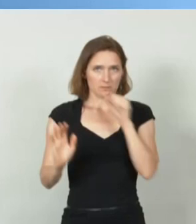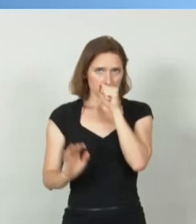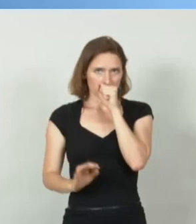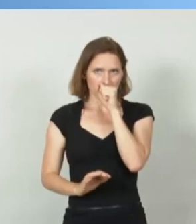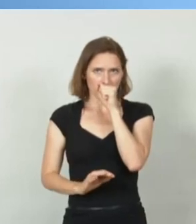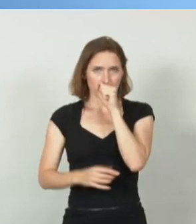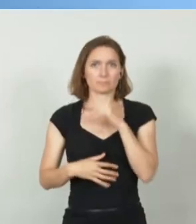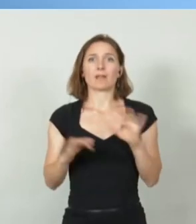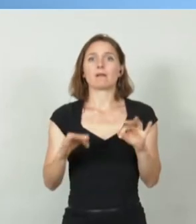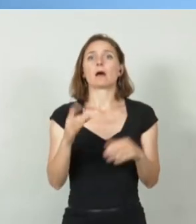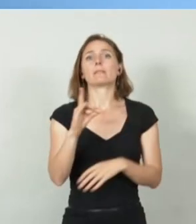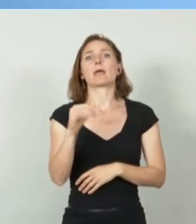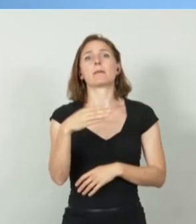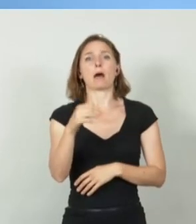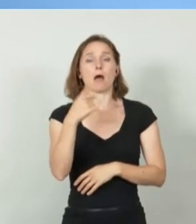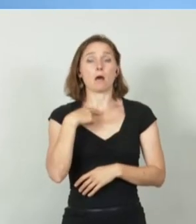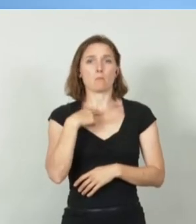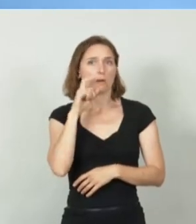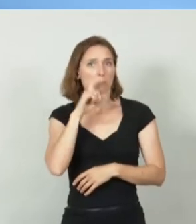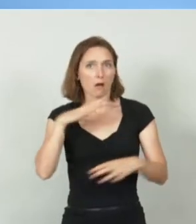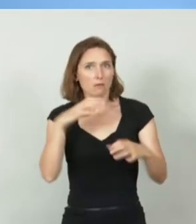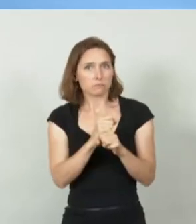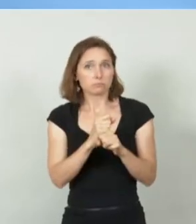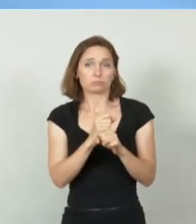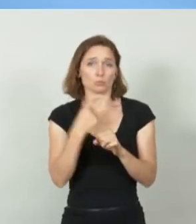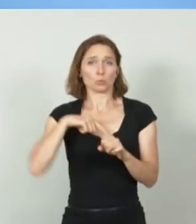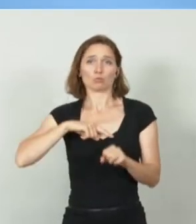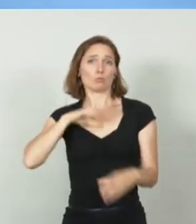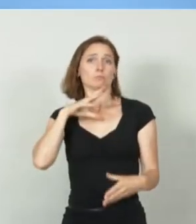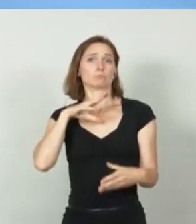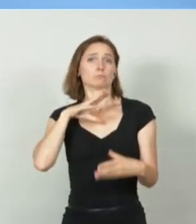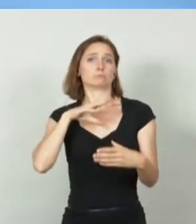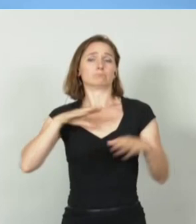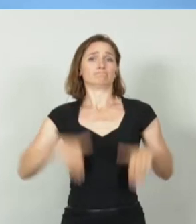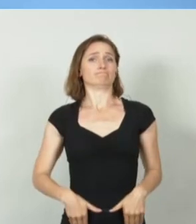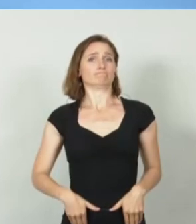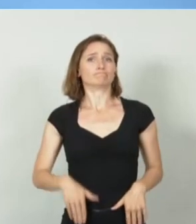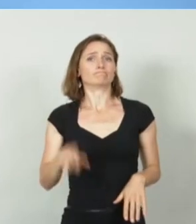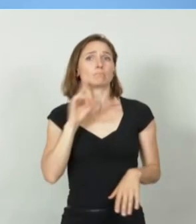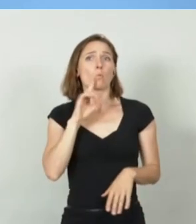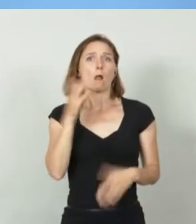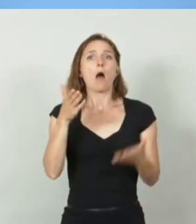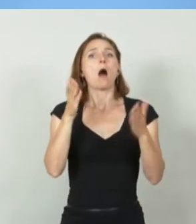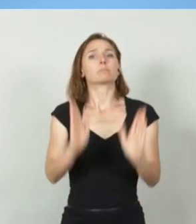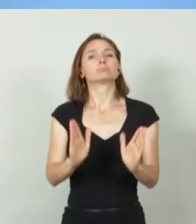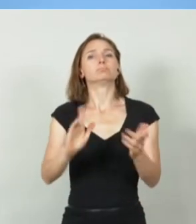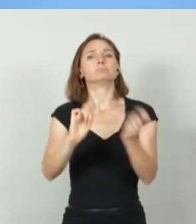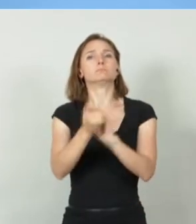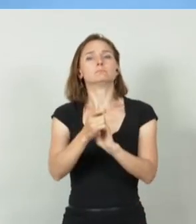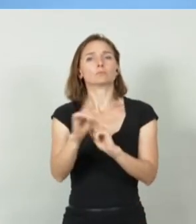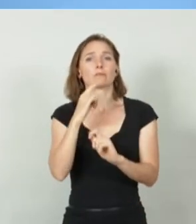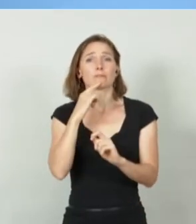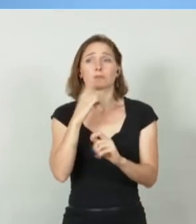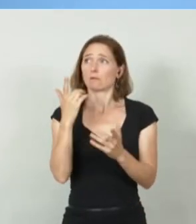remarque assez brève on s'absiendra sur cette M1 parce que si elle entérine les fameux 638000 euros de plus par l'État